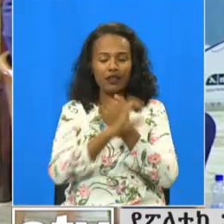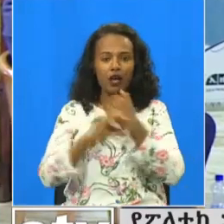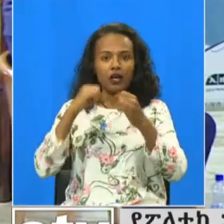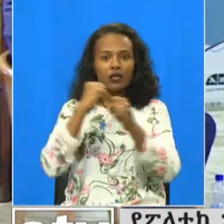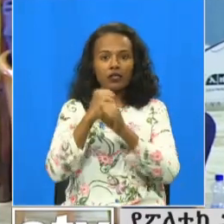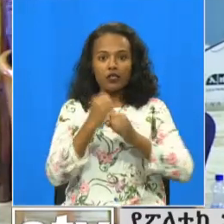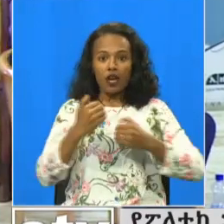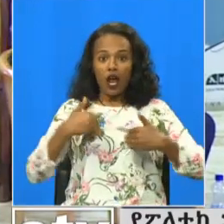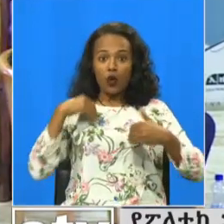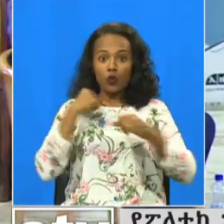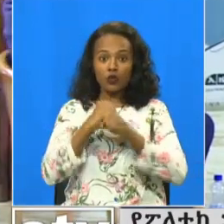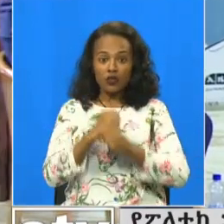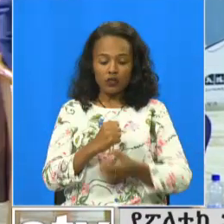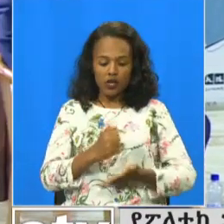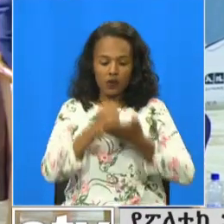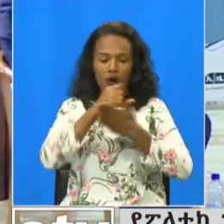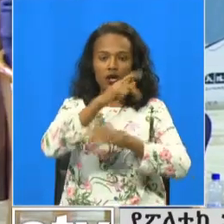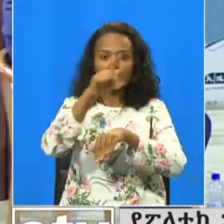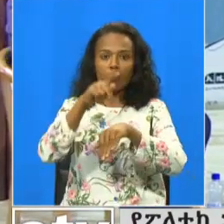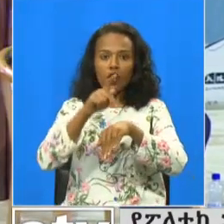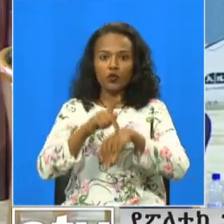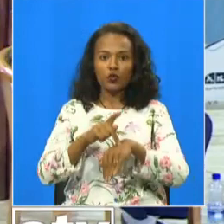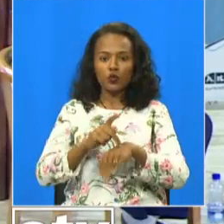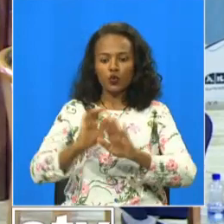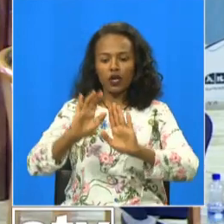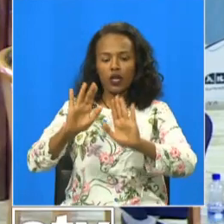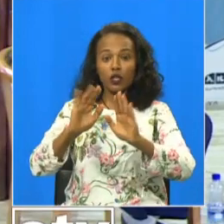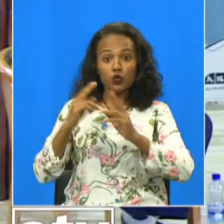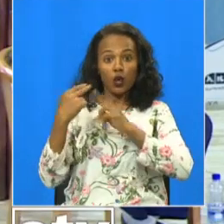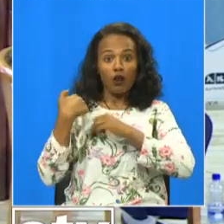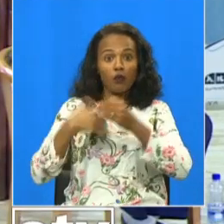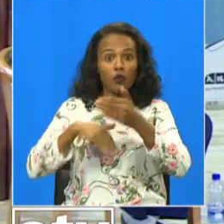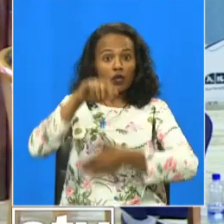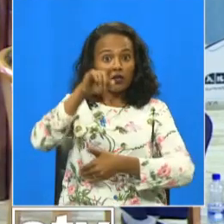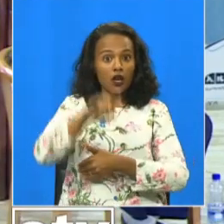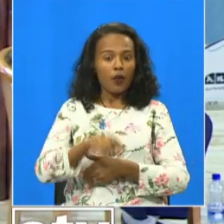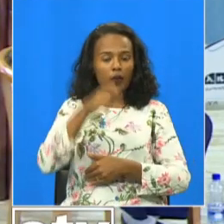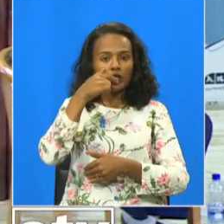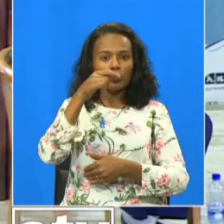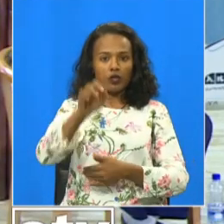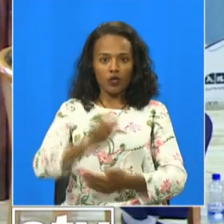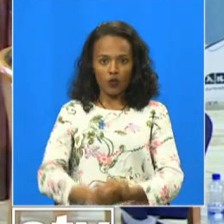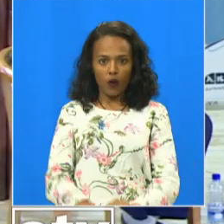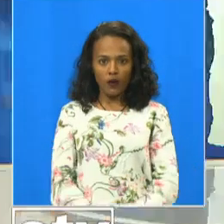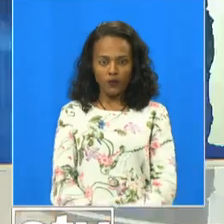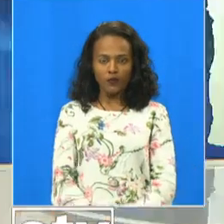እየተሰራ ያለውን ስራ ለማገዘም ፓርቲዎቹ የድርሻቸውን መወጣት እንዳለባቸው አመላክተዋል።